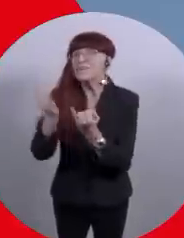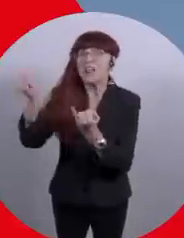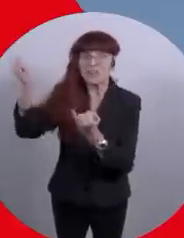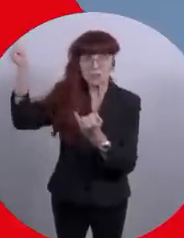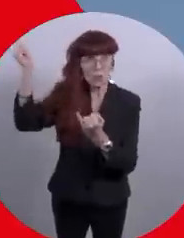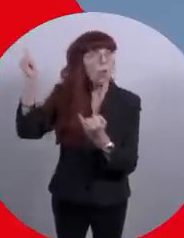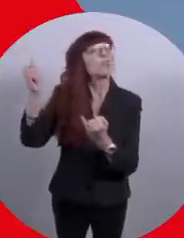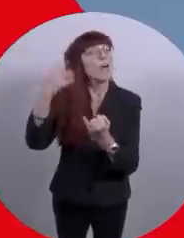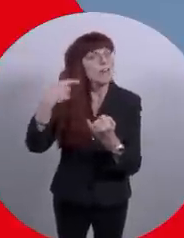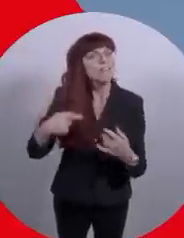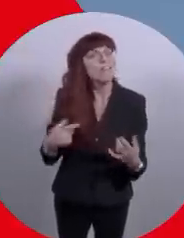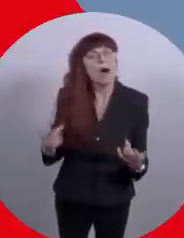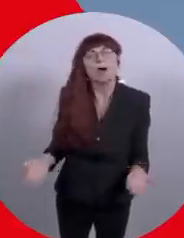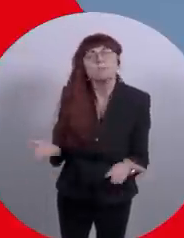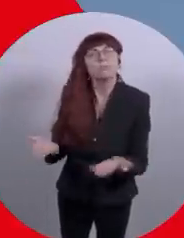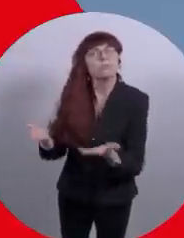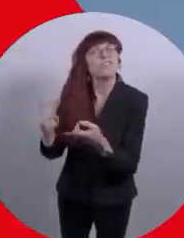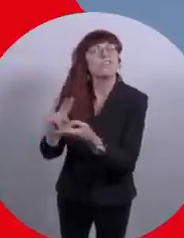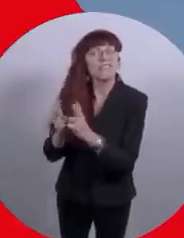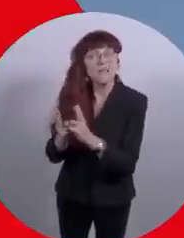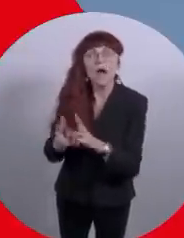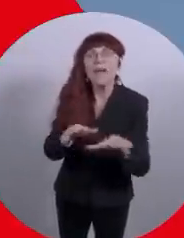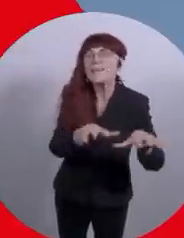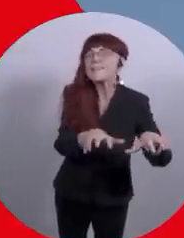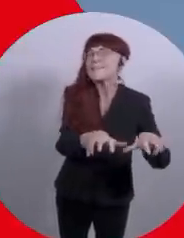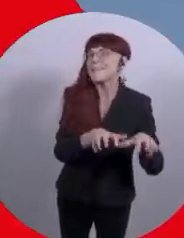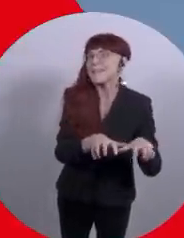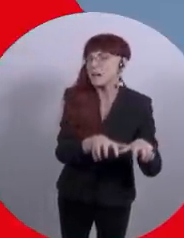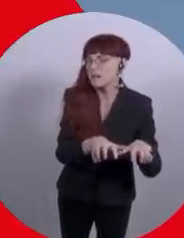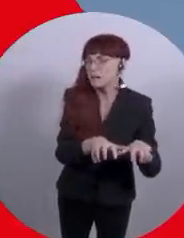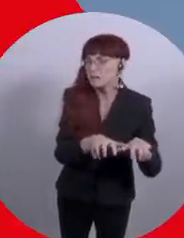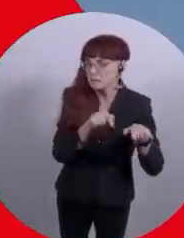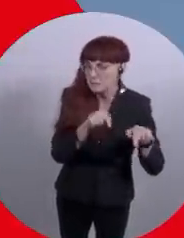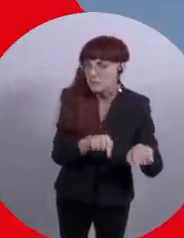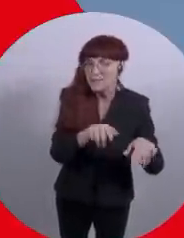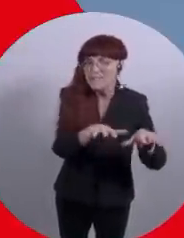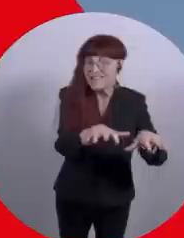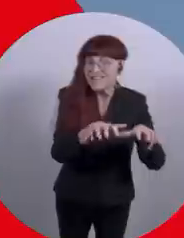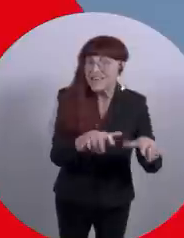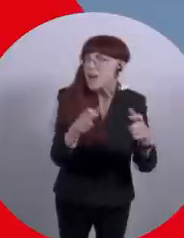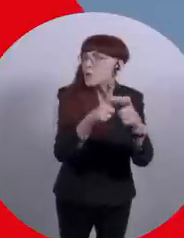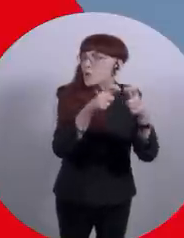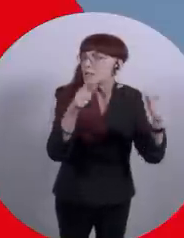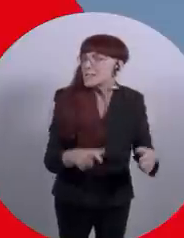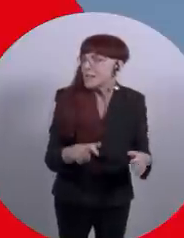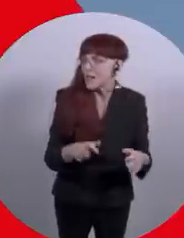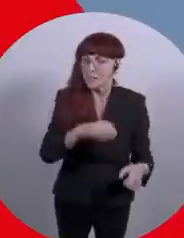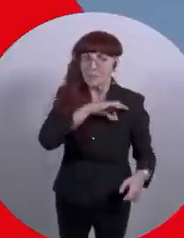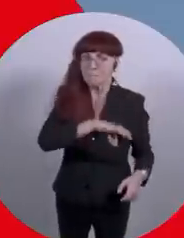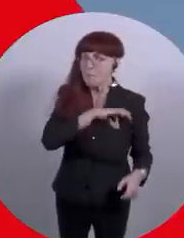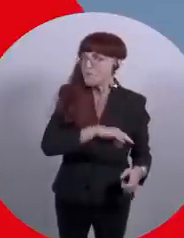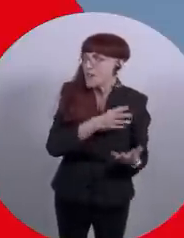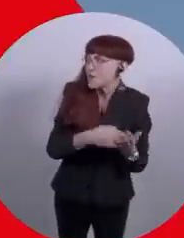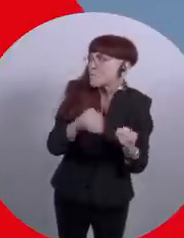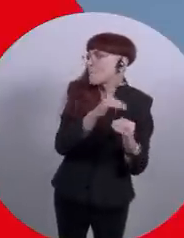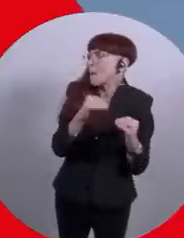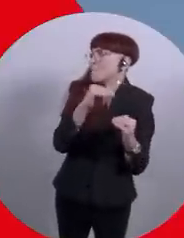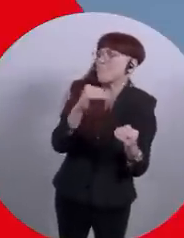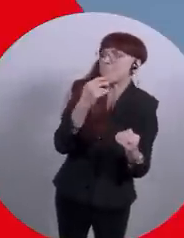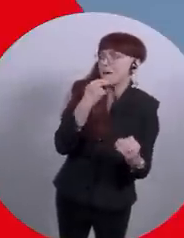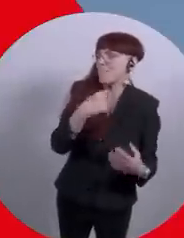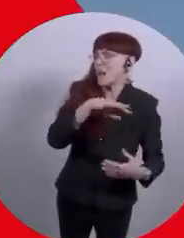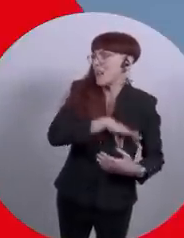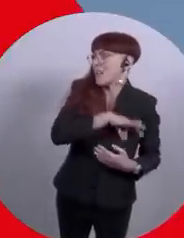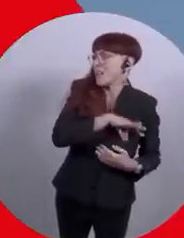befeuert wird durch eine Gier nämlich durch die jeder Konzerne dass sie Profit getrieben ist und dass wir erkennen müssen